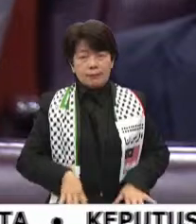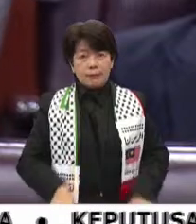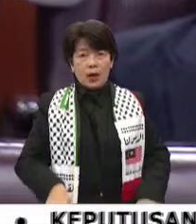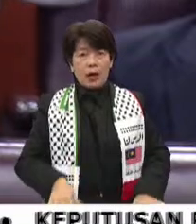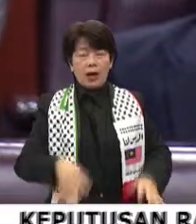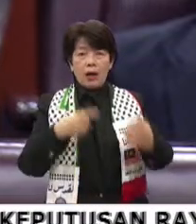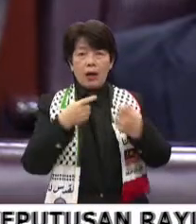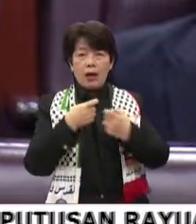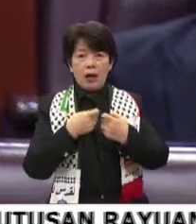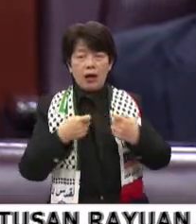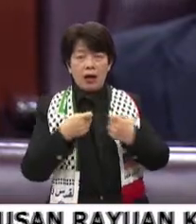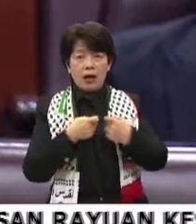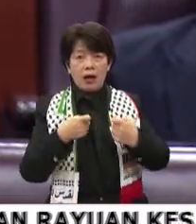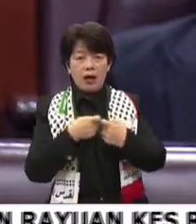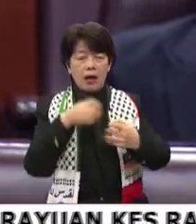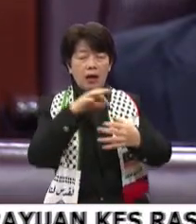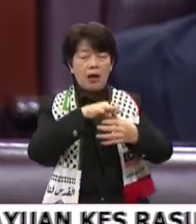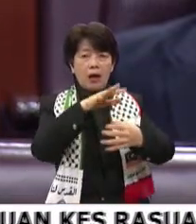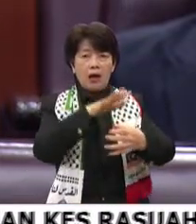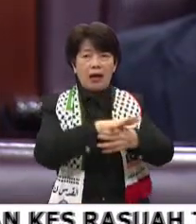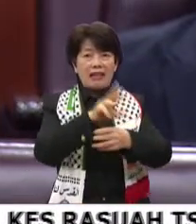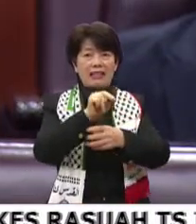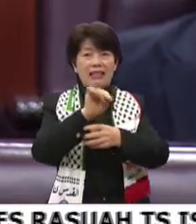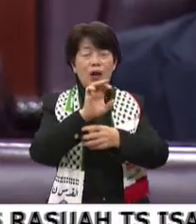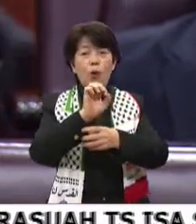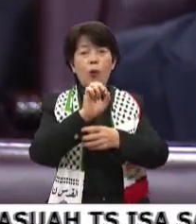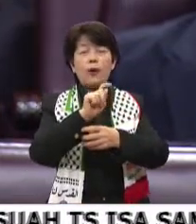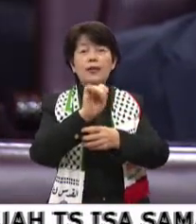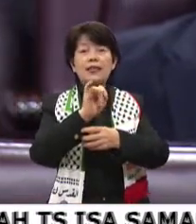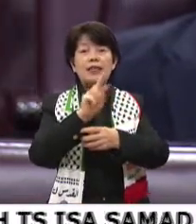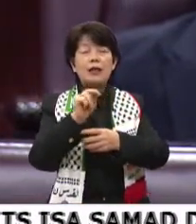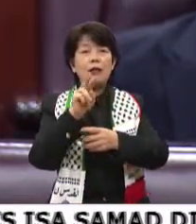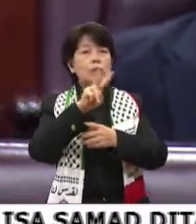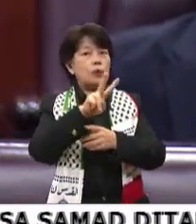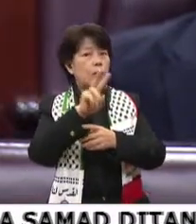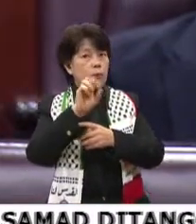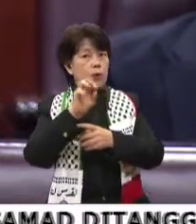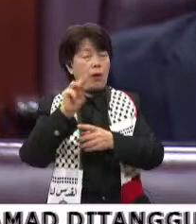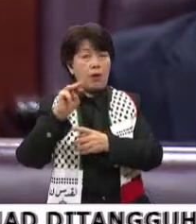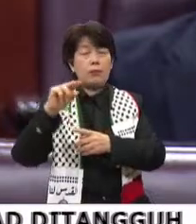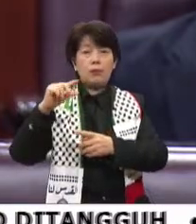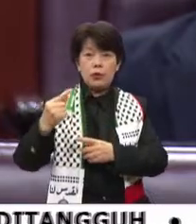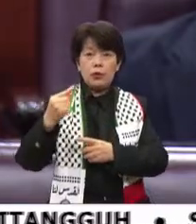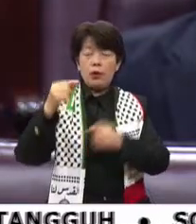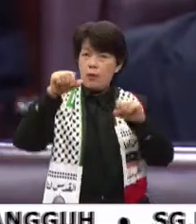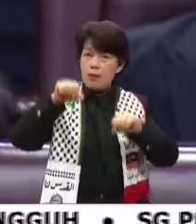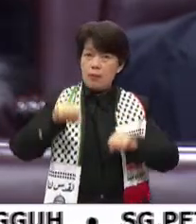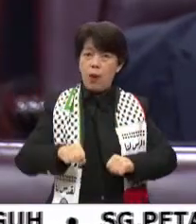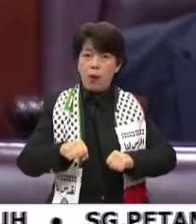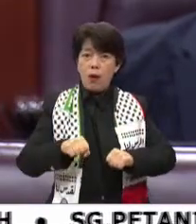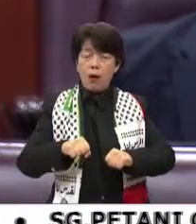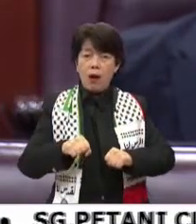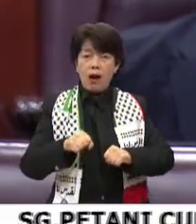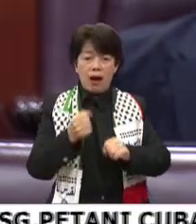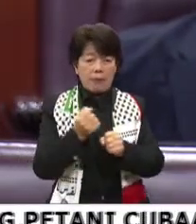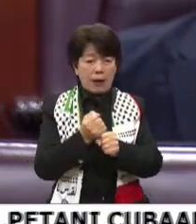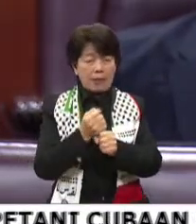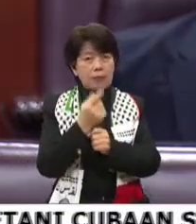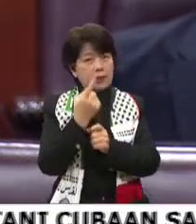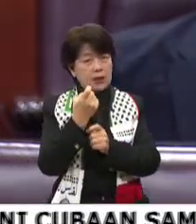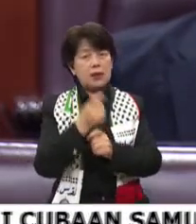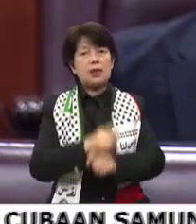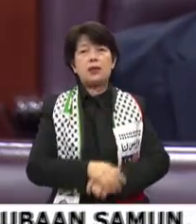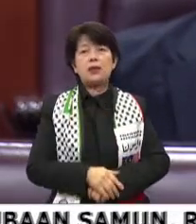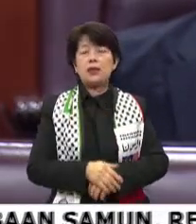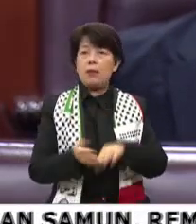elektronik yang mengandungi kepekatan nikotin sebanyak 20 mg/ml ia boleh menyebabkan kematian